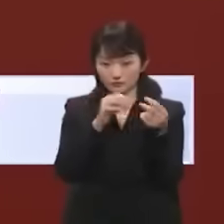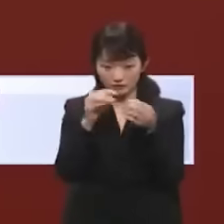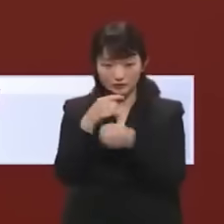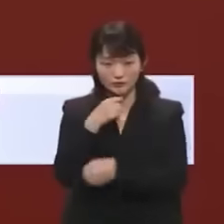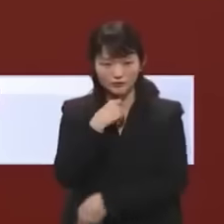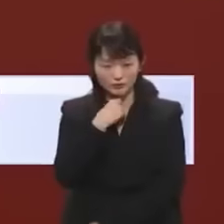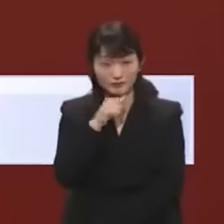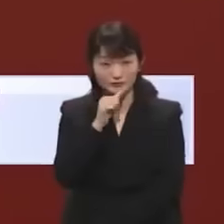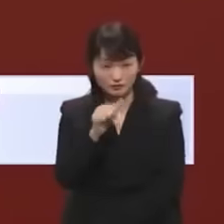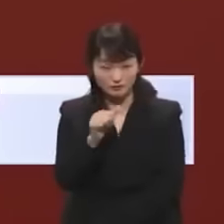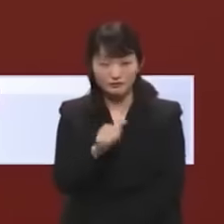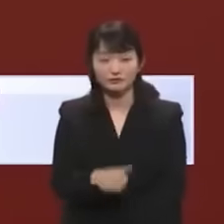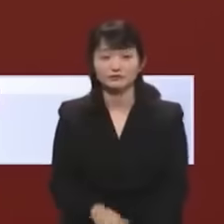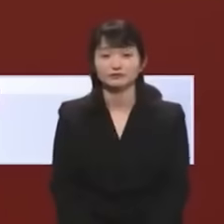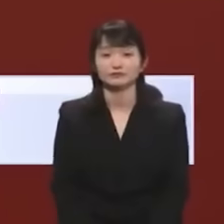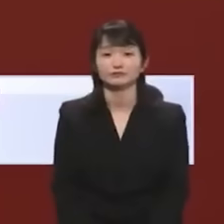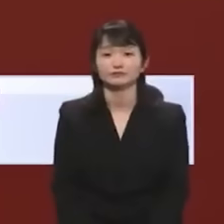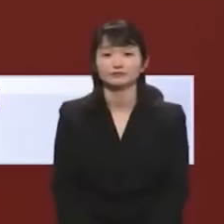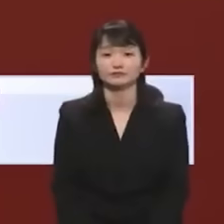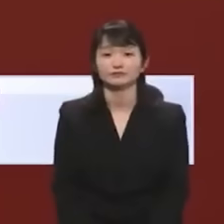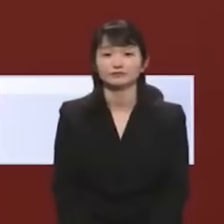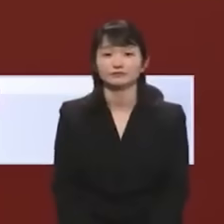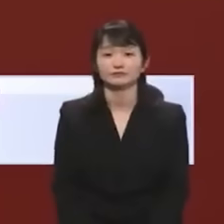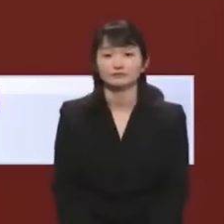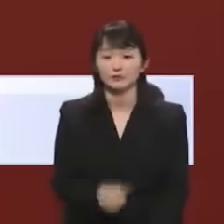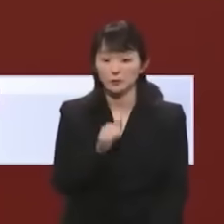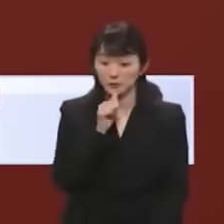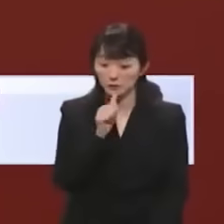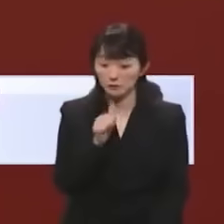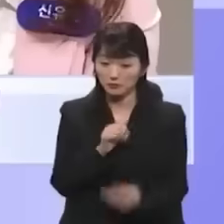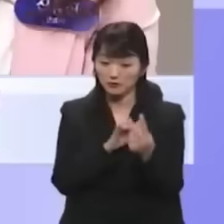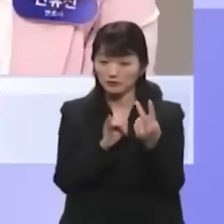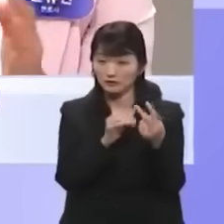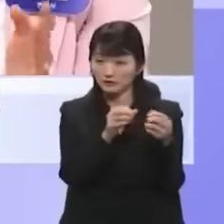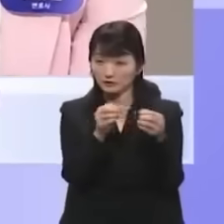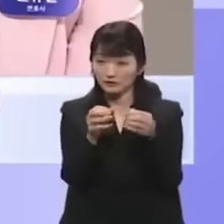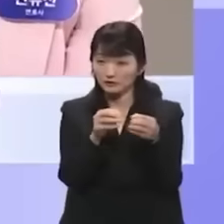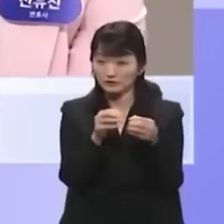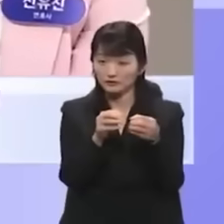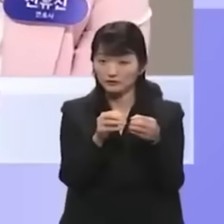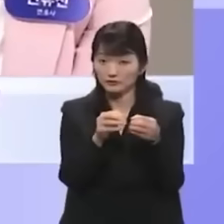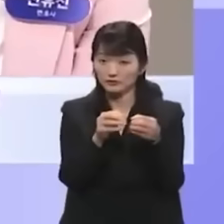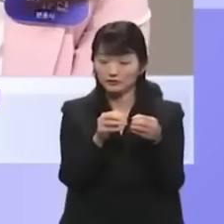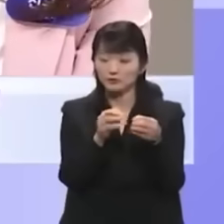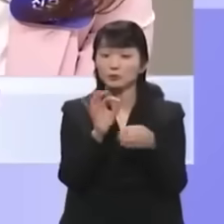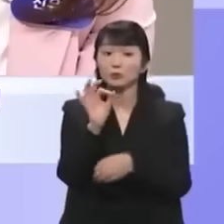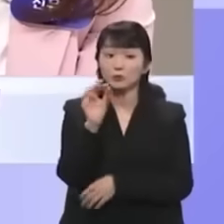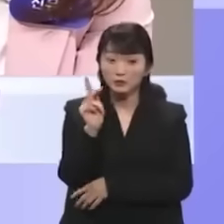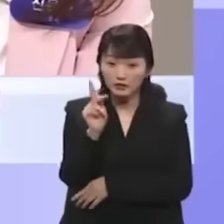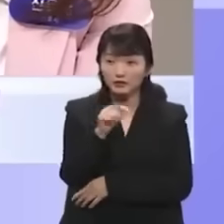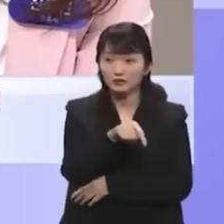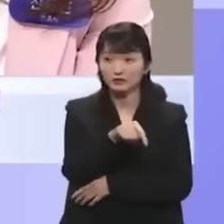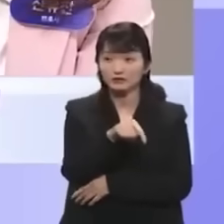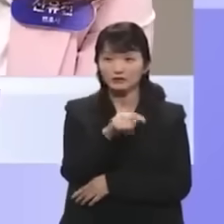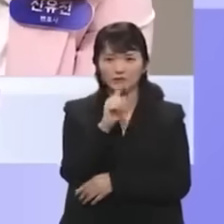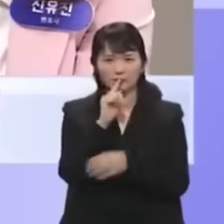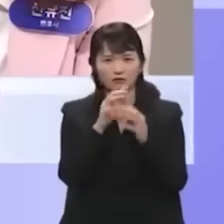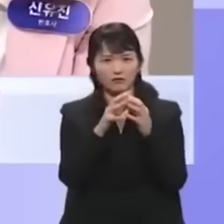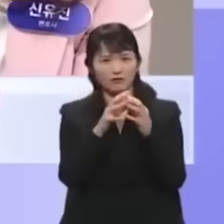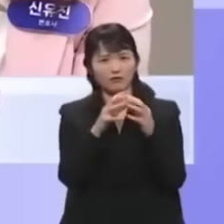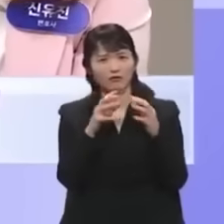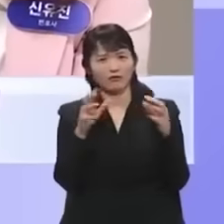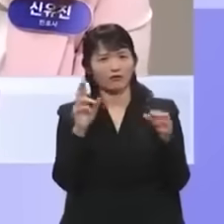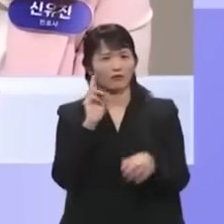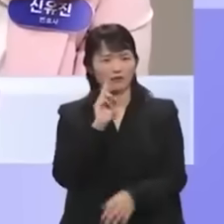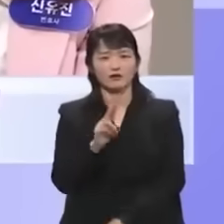있었을 것이다 아무래도 5분만 뭐 따로 단들이 대화를 하겠다라고 했을 때 만약에 응했다면 그것에 대한 파장은 더 클